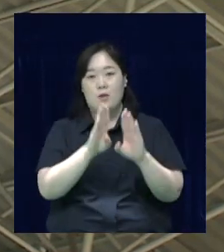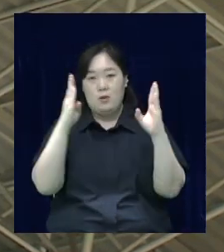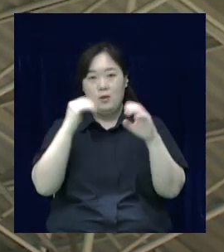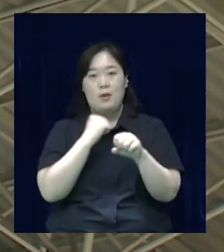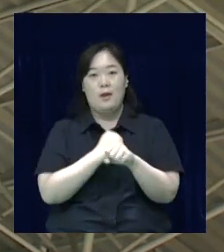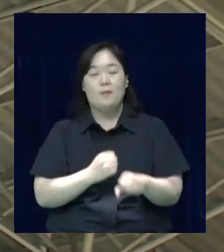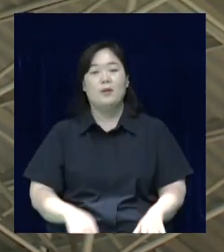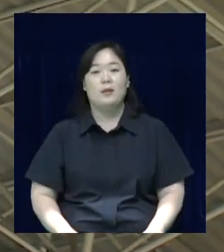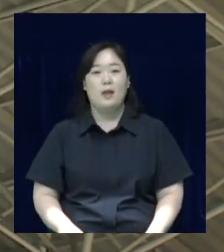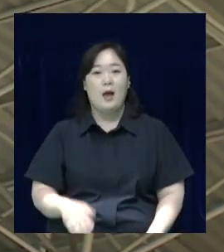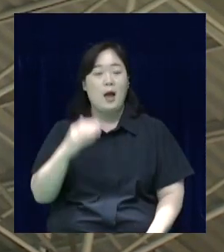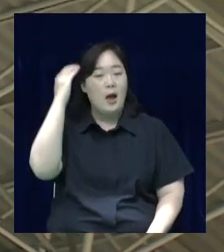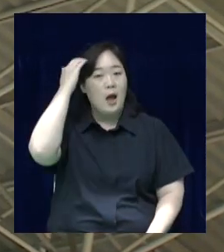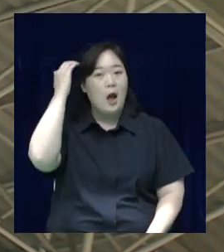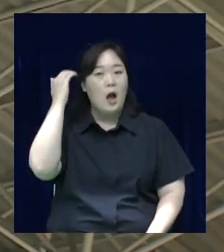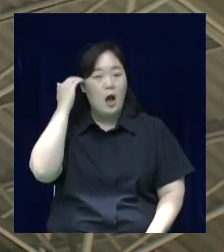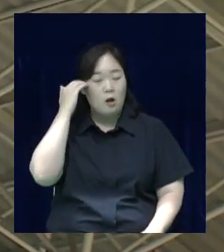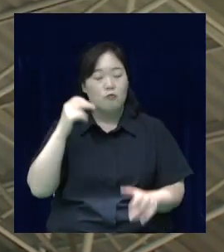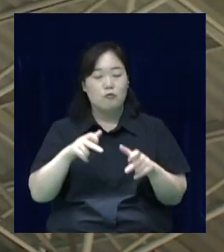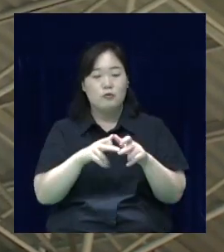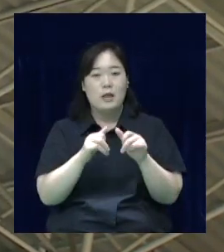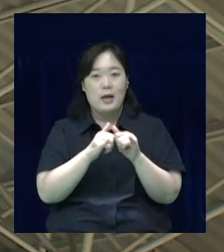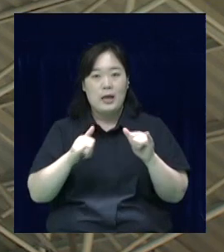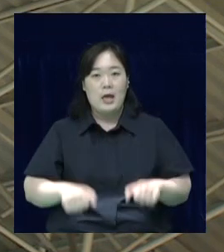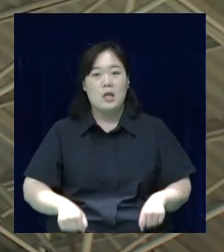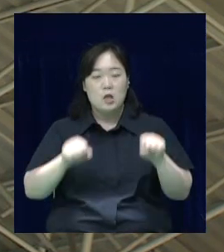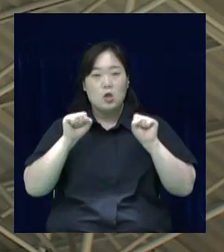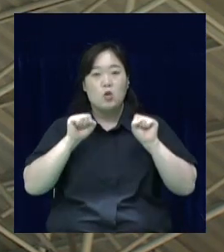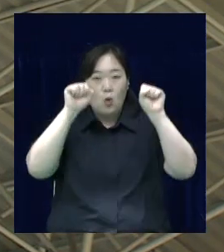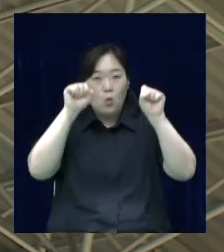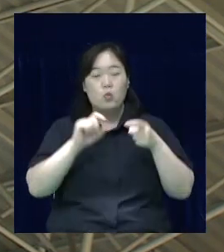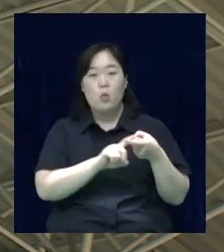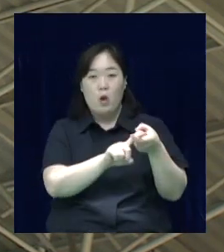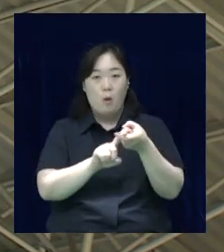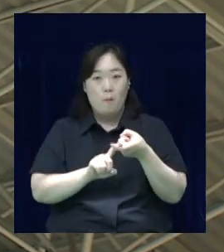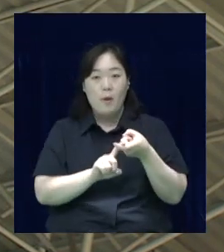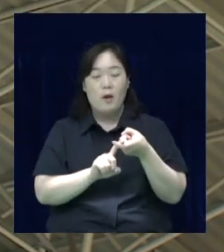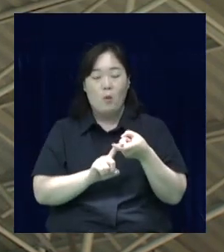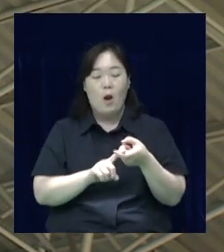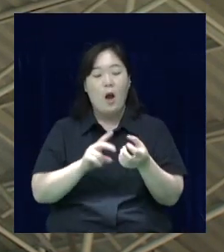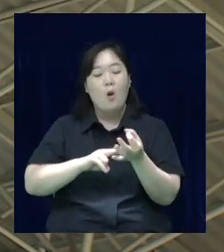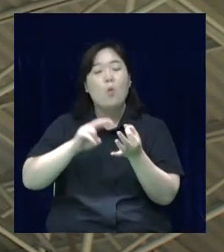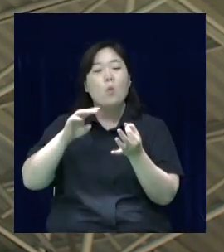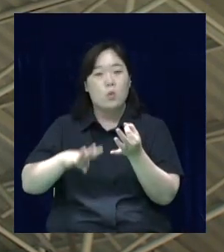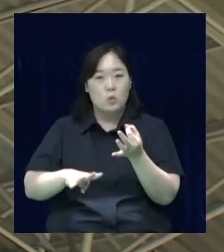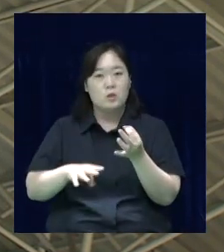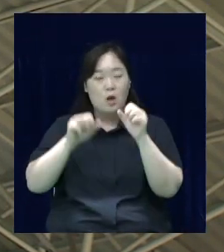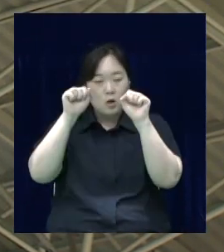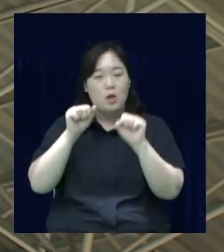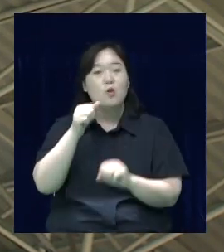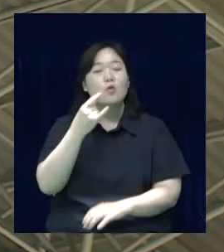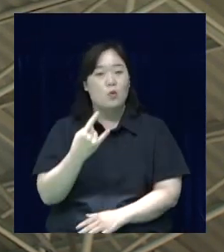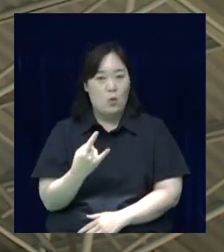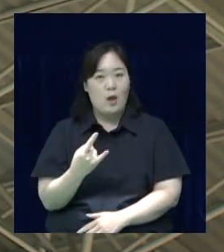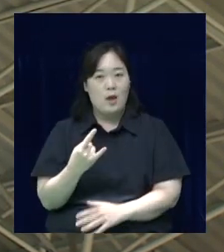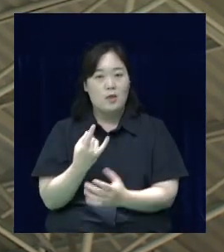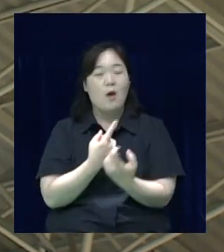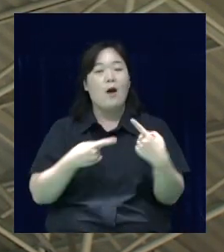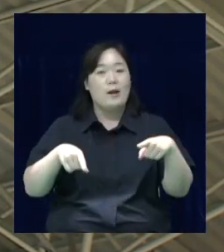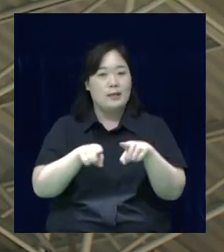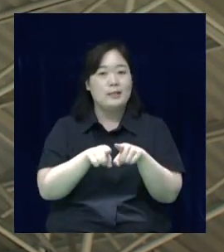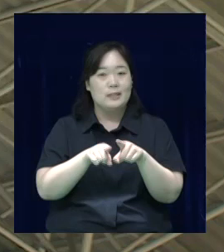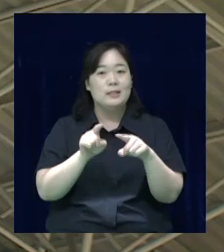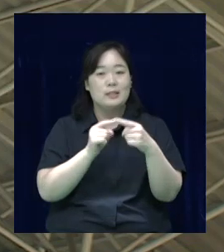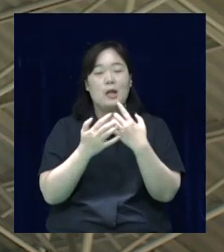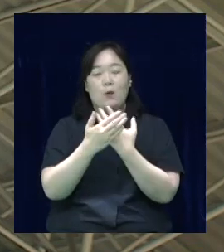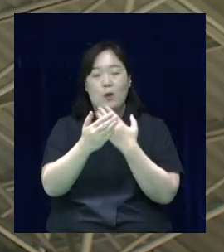됩니다. 대한장애인역도연맹, 강원도장애인역도연맹, 홍천군장애인체육회에서 주최 주관을 이루게 되고요. 경기 목적